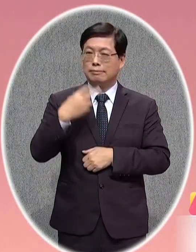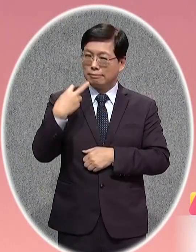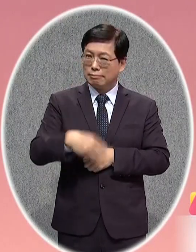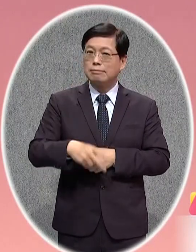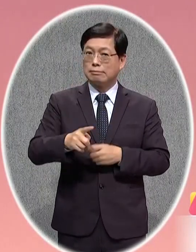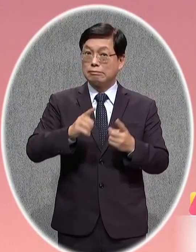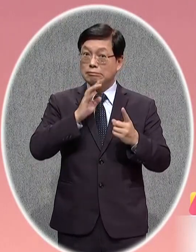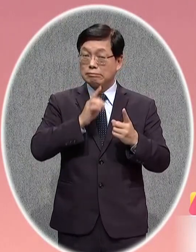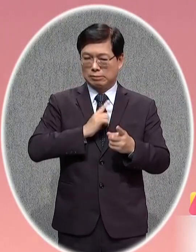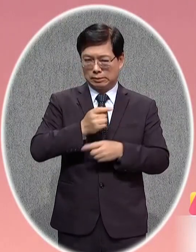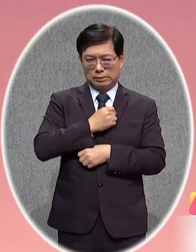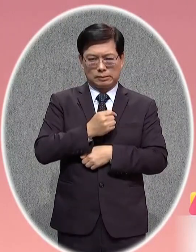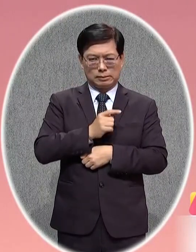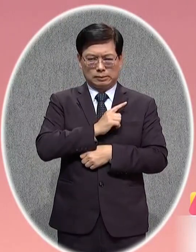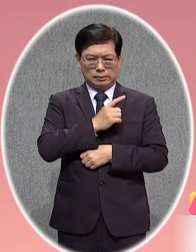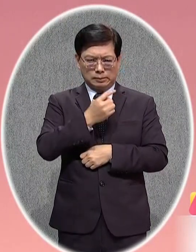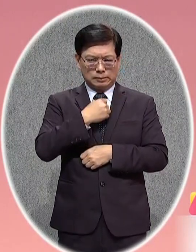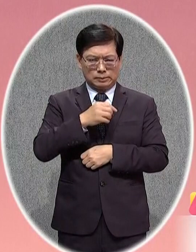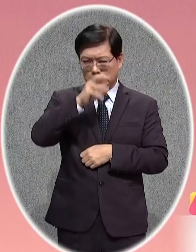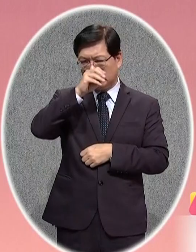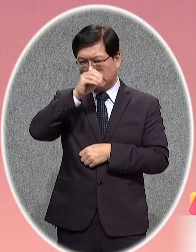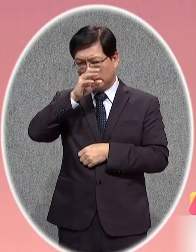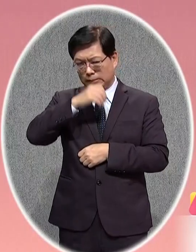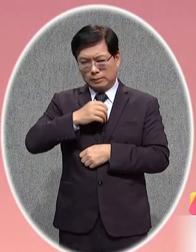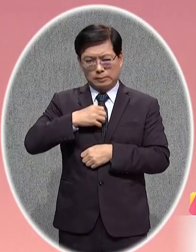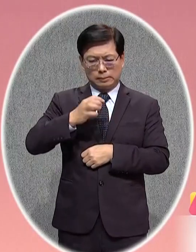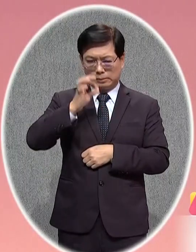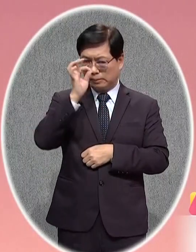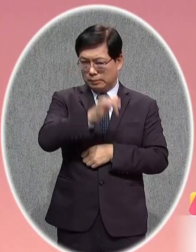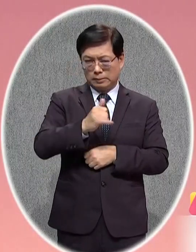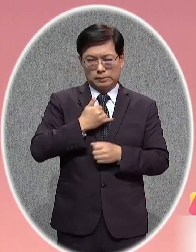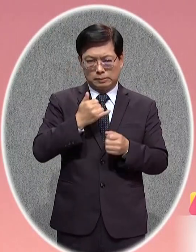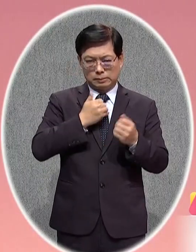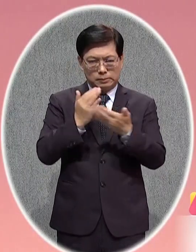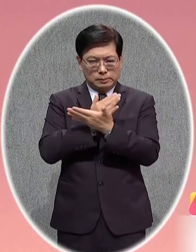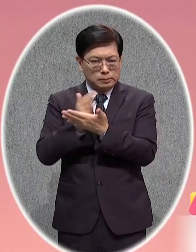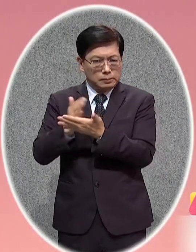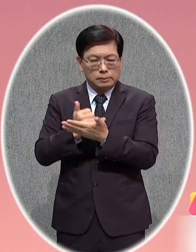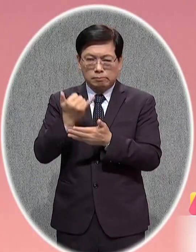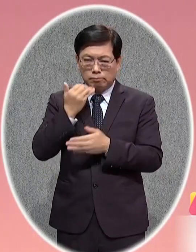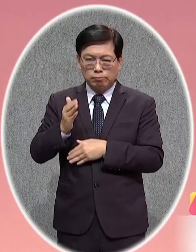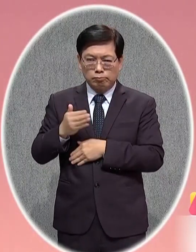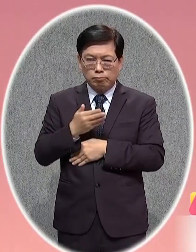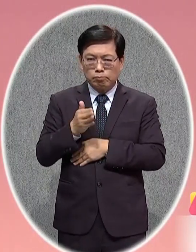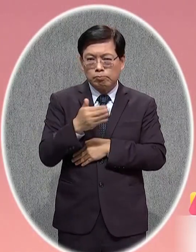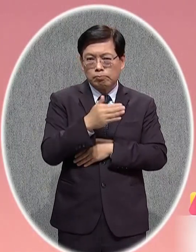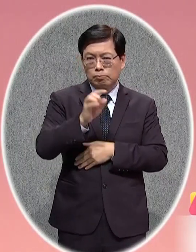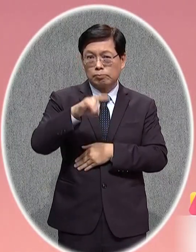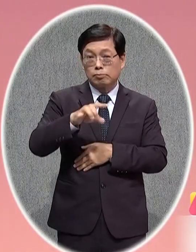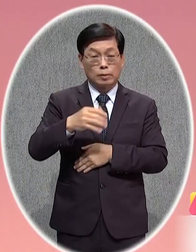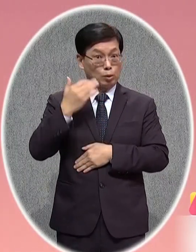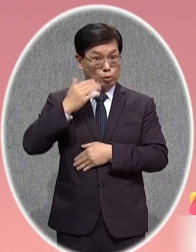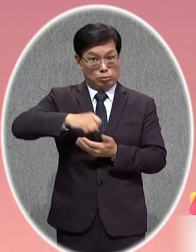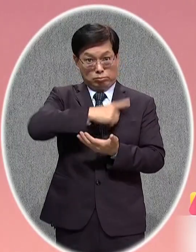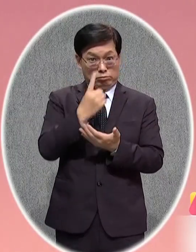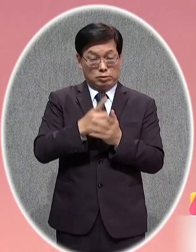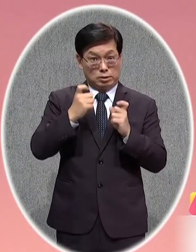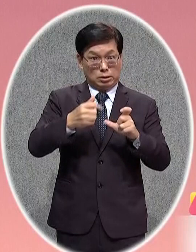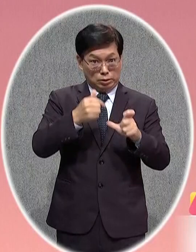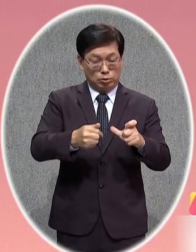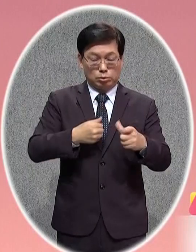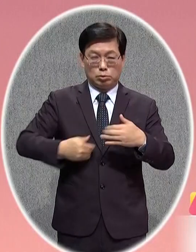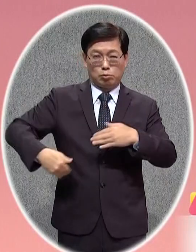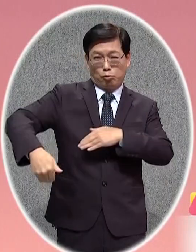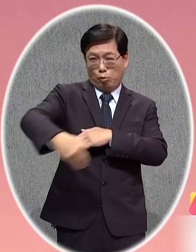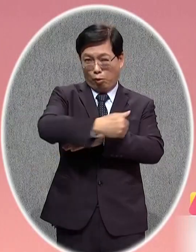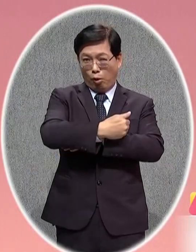鱼靠着非常敏锐的嗅觉在判断，在游动。我们现在把这整个港区把它围